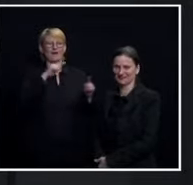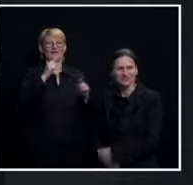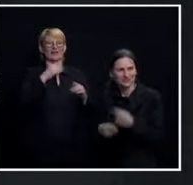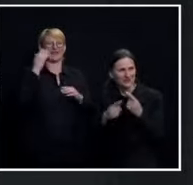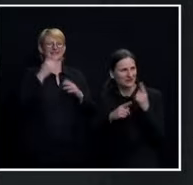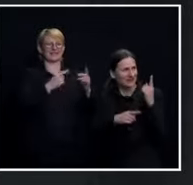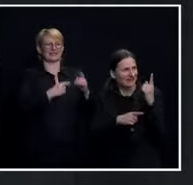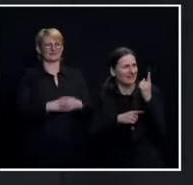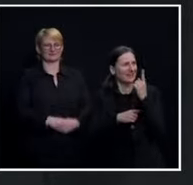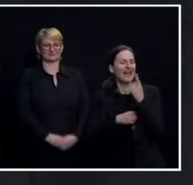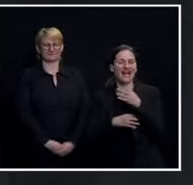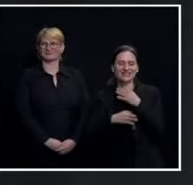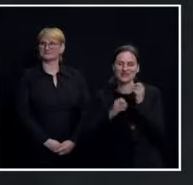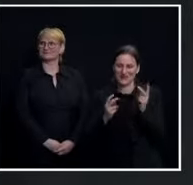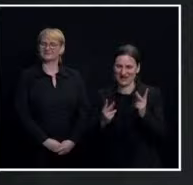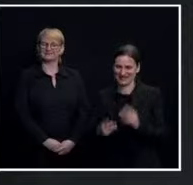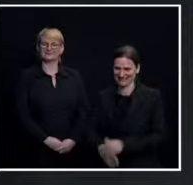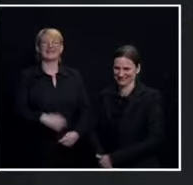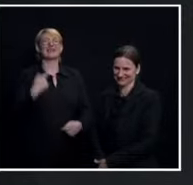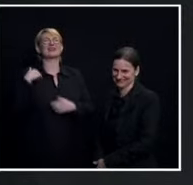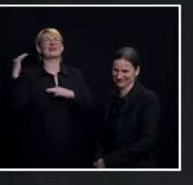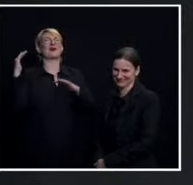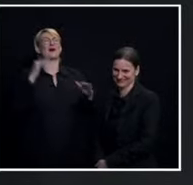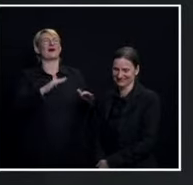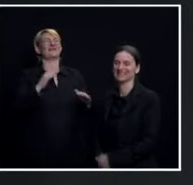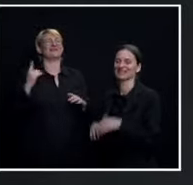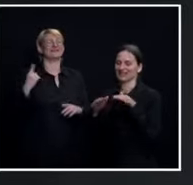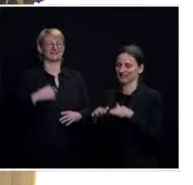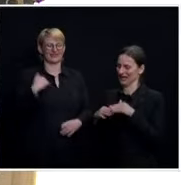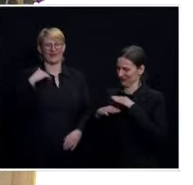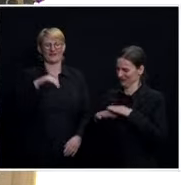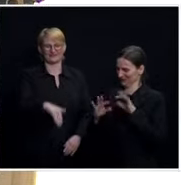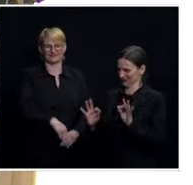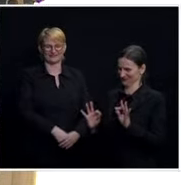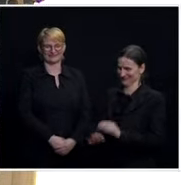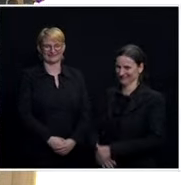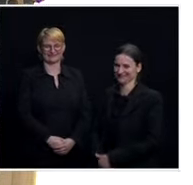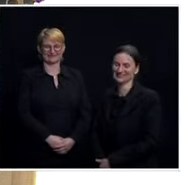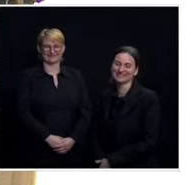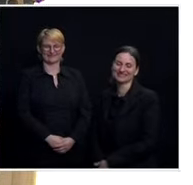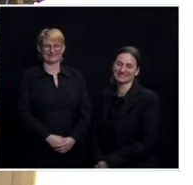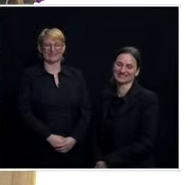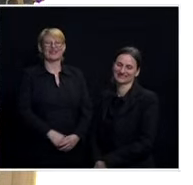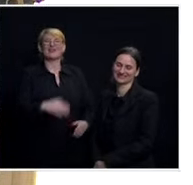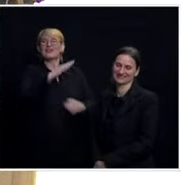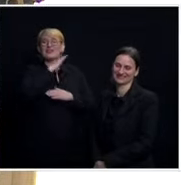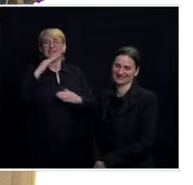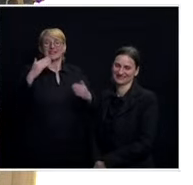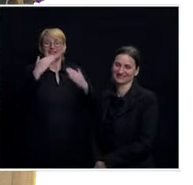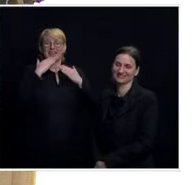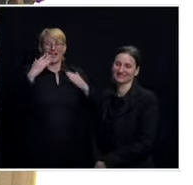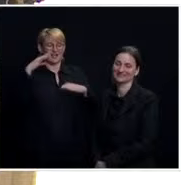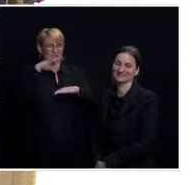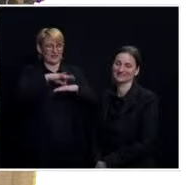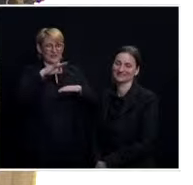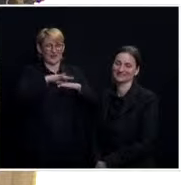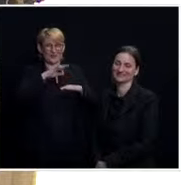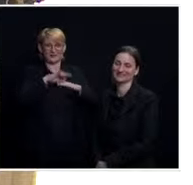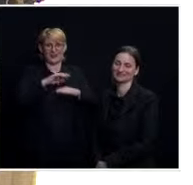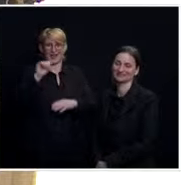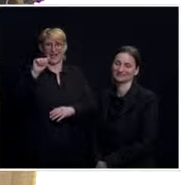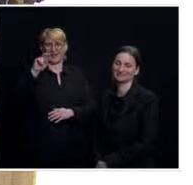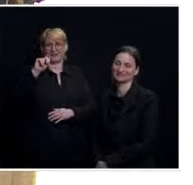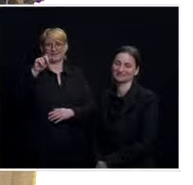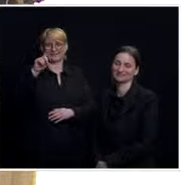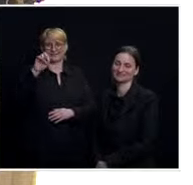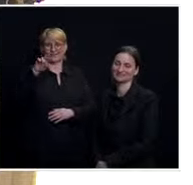Ah, wo ist sie? Da komme ich mit dazu. Aber sie ist da. Gut. Vielen Dank, Dr. Andreas Häusler,